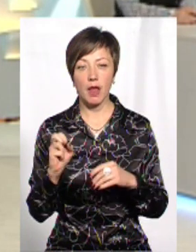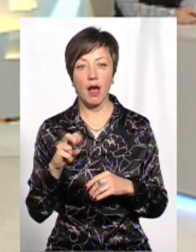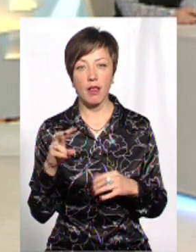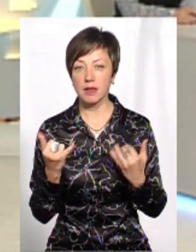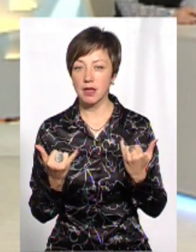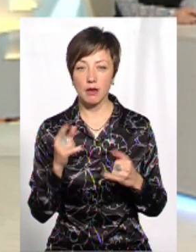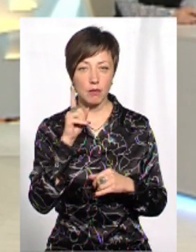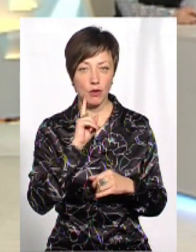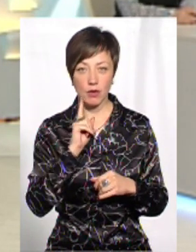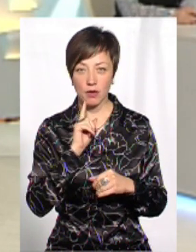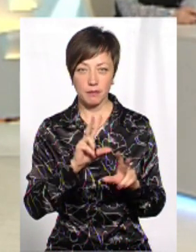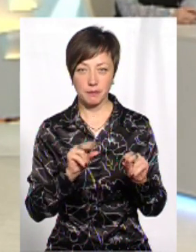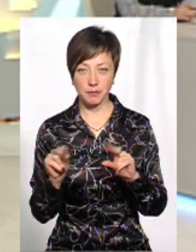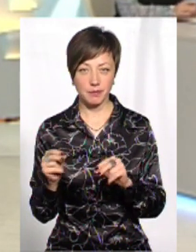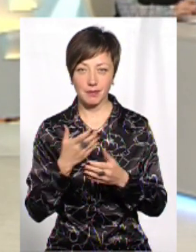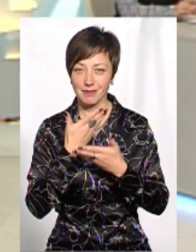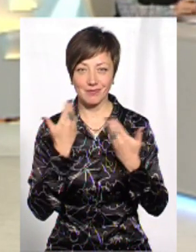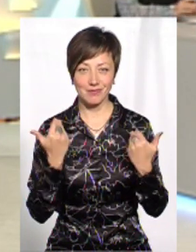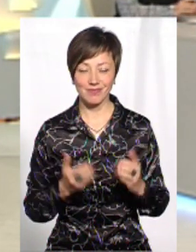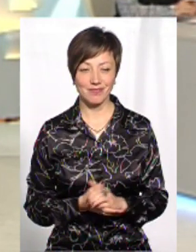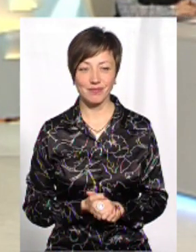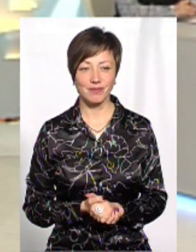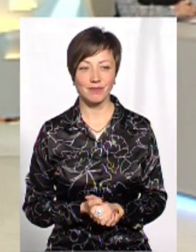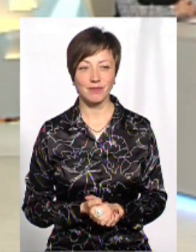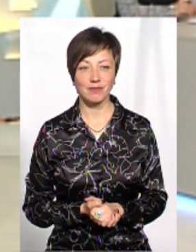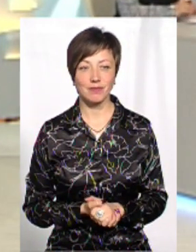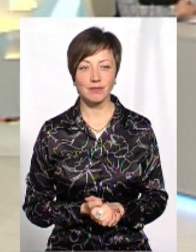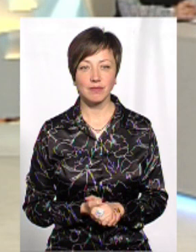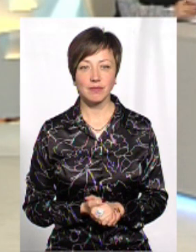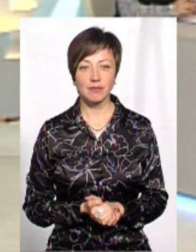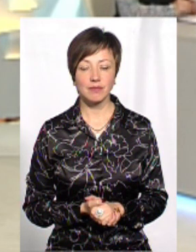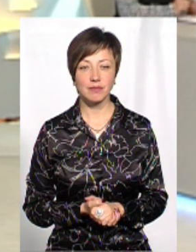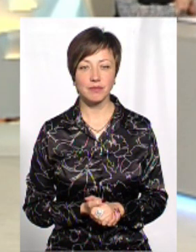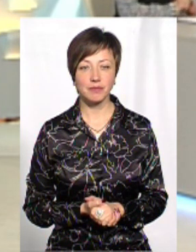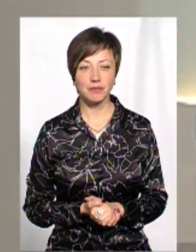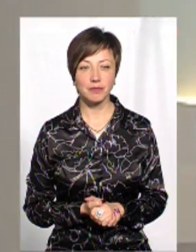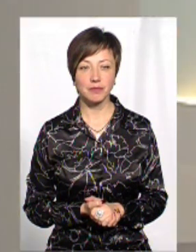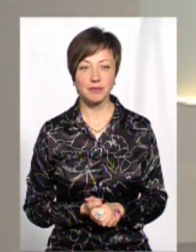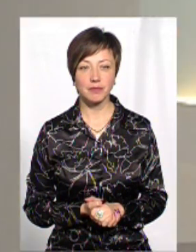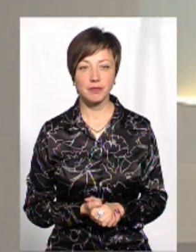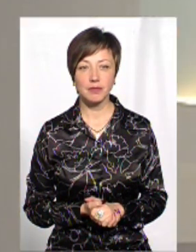але наразі поки не стикалися ми з таким, на щастя.